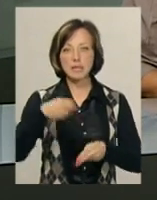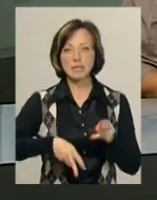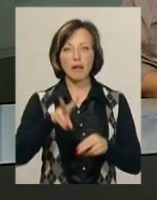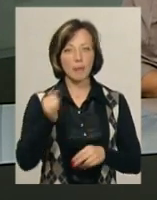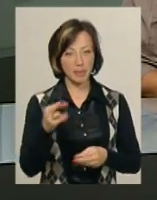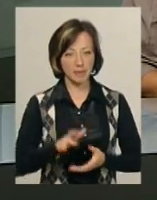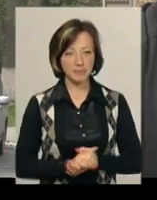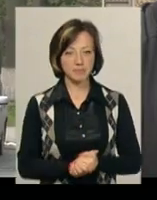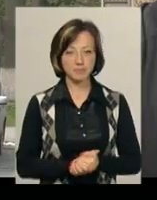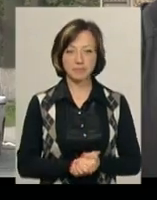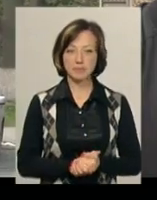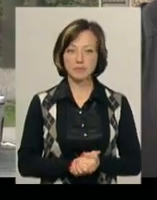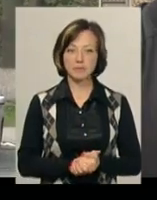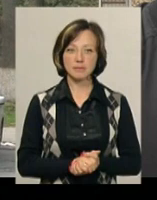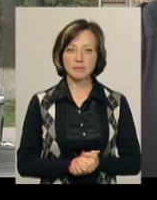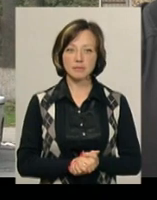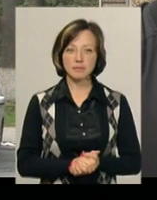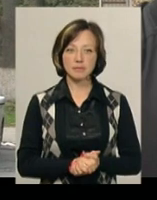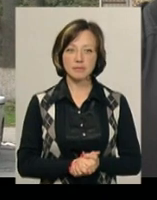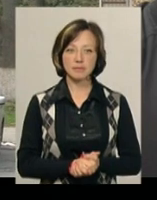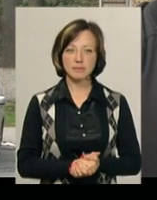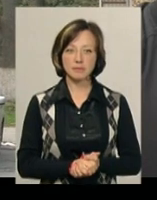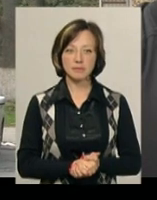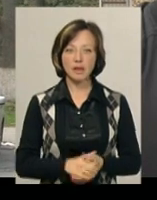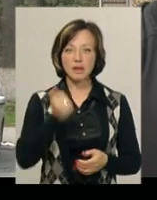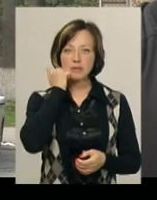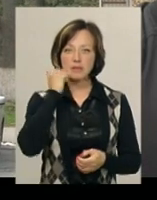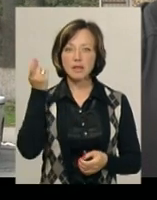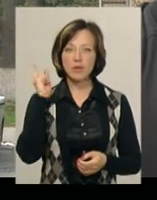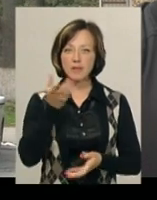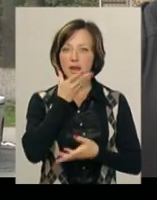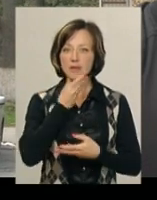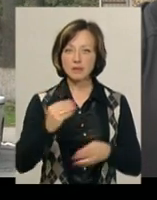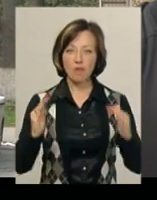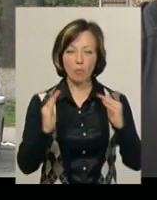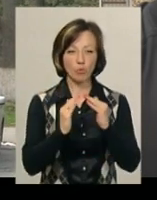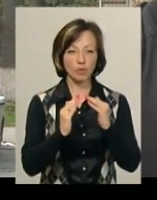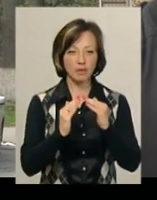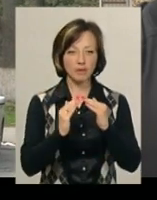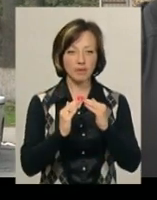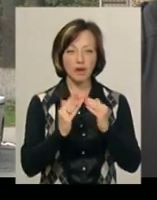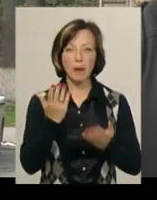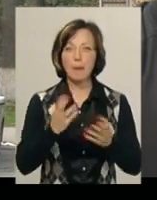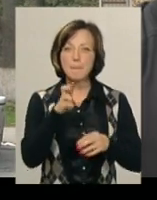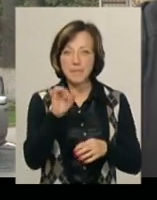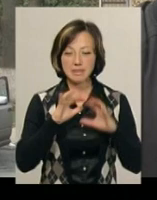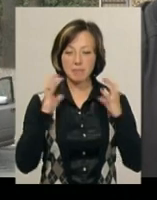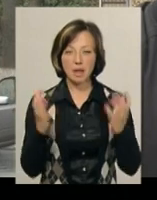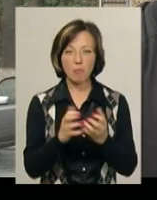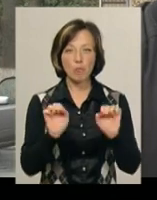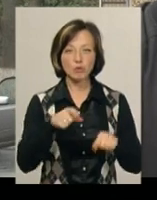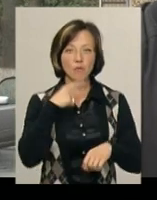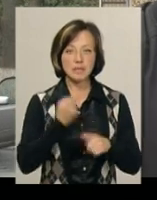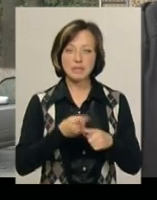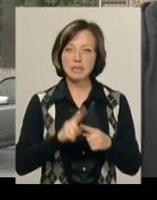липня. Старовинна красива будівля, якщо б вона зберіглася, можна говорити, що